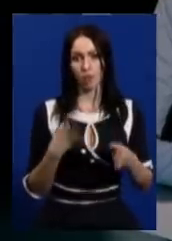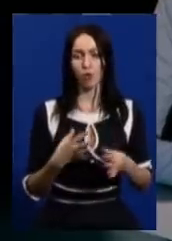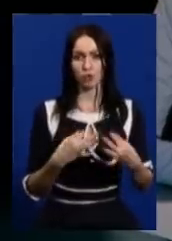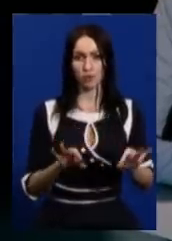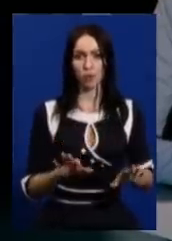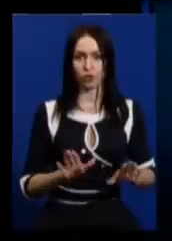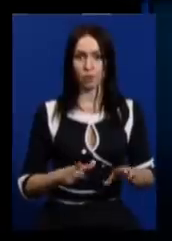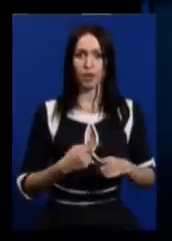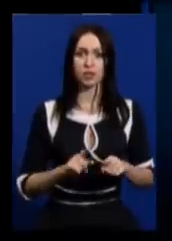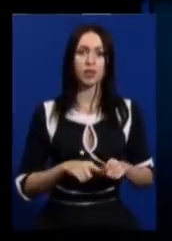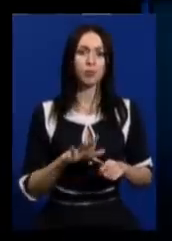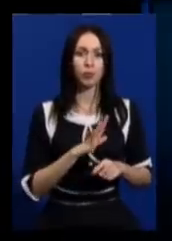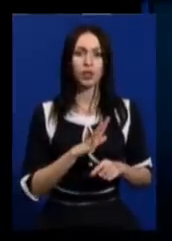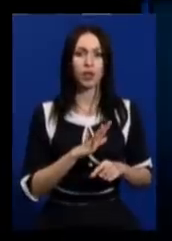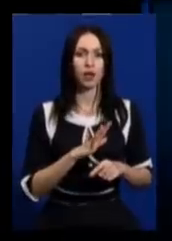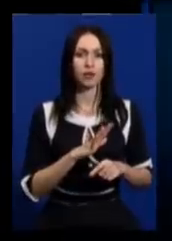Ну, это было,